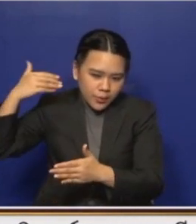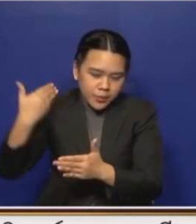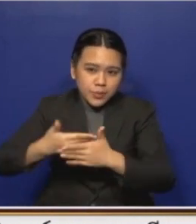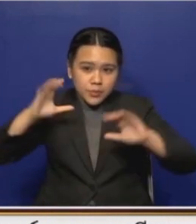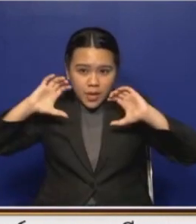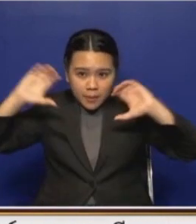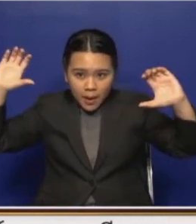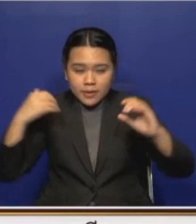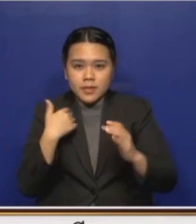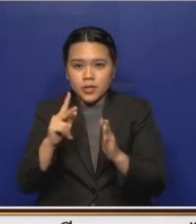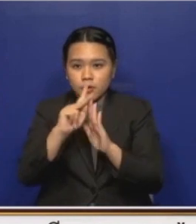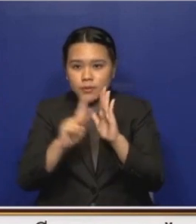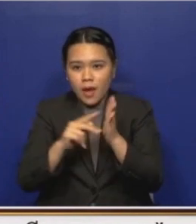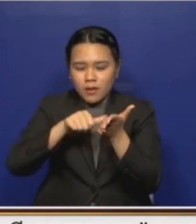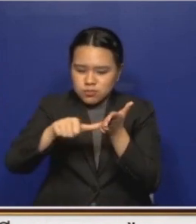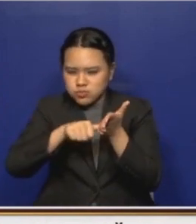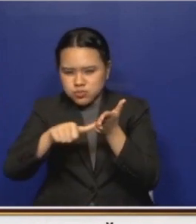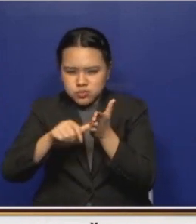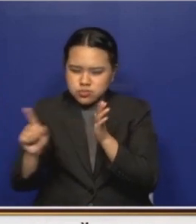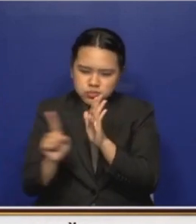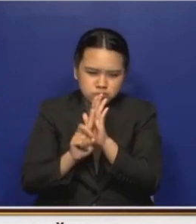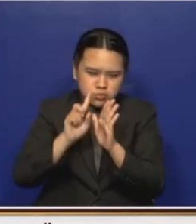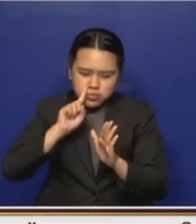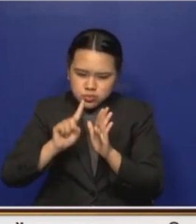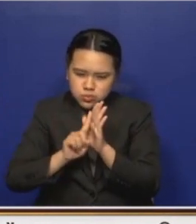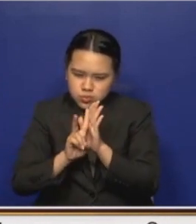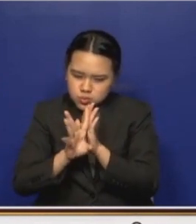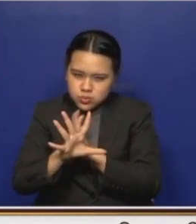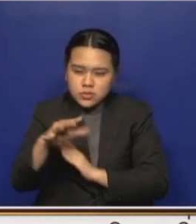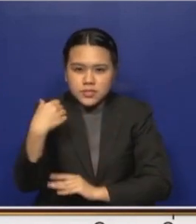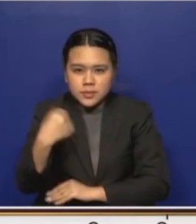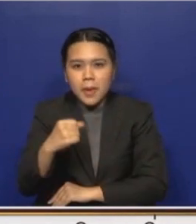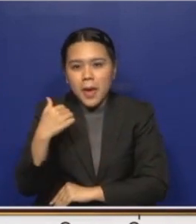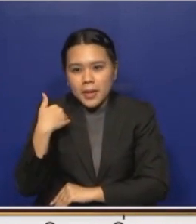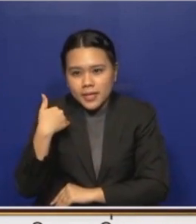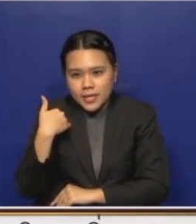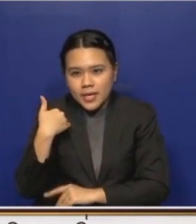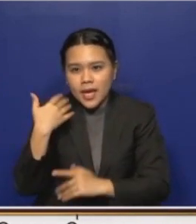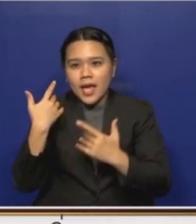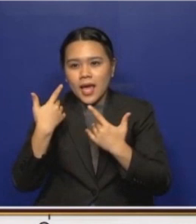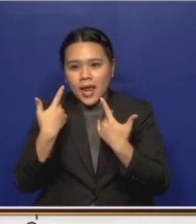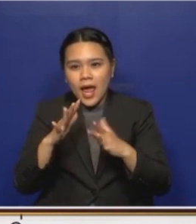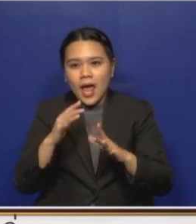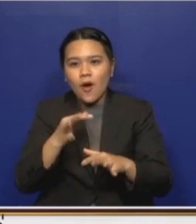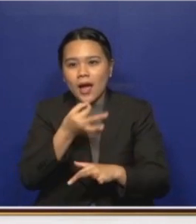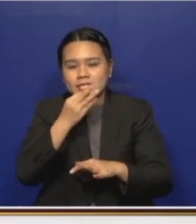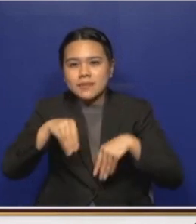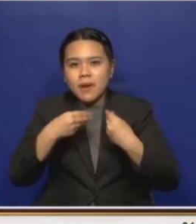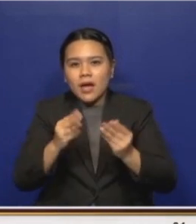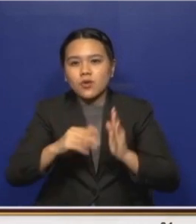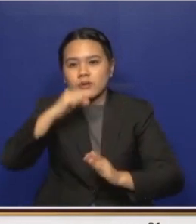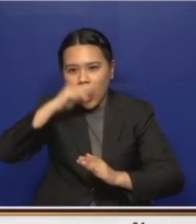เสียใจที่ท่านไม่ทันโลกไม่ทันเหตุการณ์ฮะการค้าออนไลน์ต้องเป็นอาชีพสงวนของคนไท